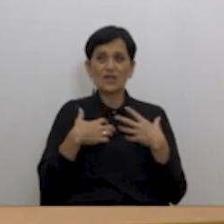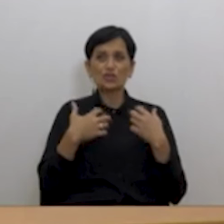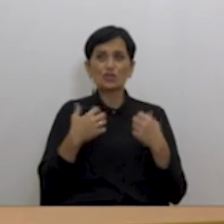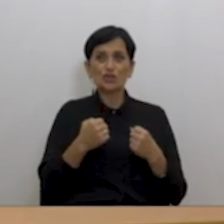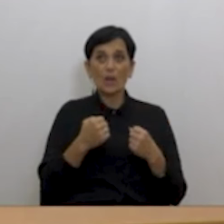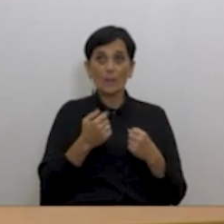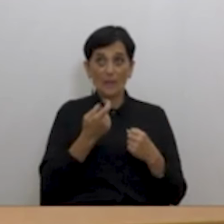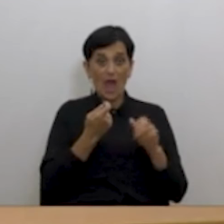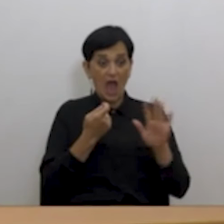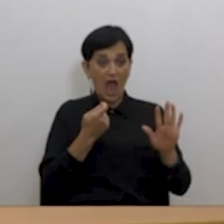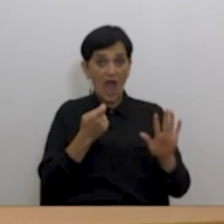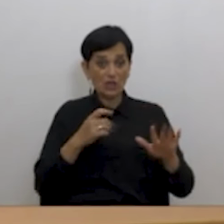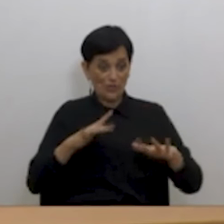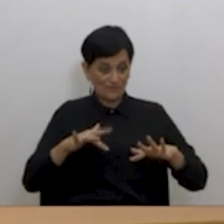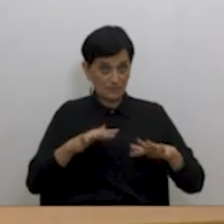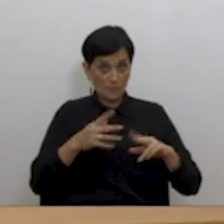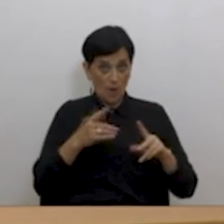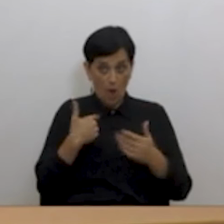ეხა განავსპეკულირებ,